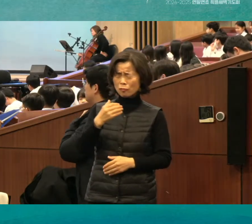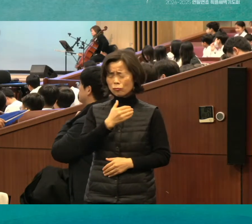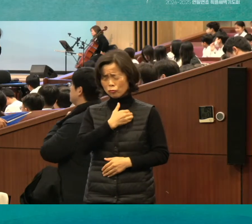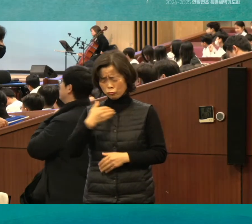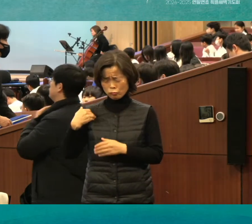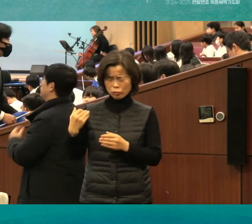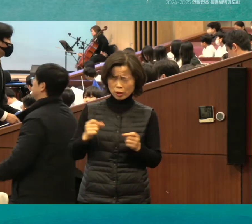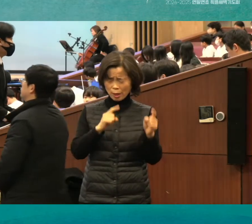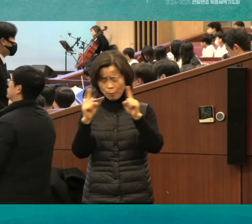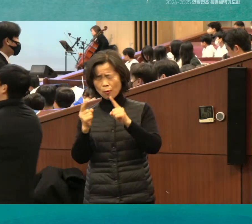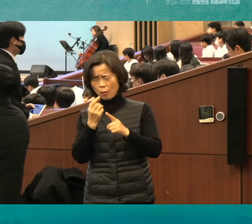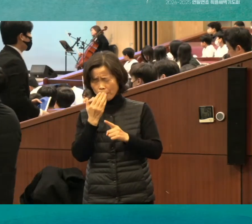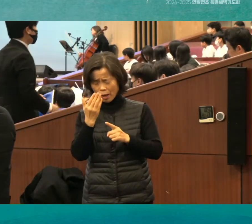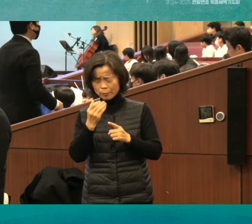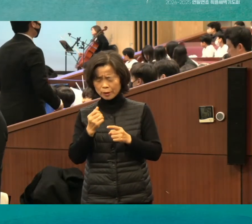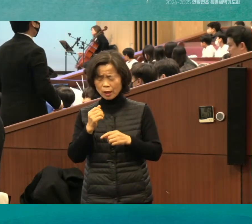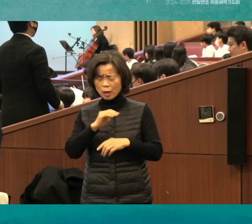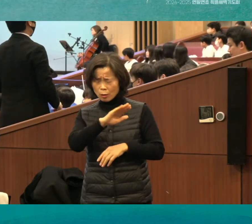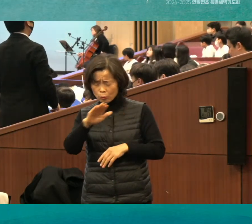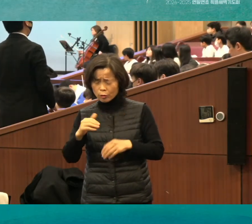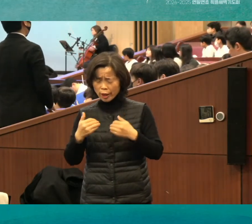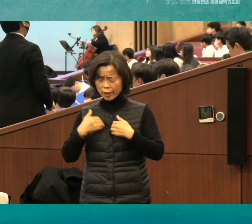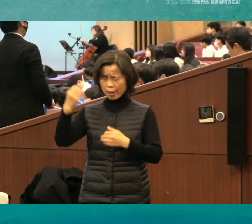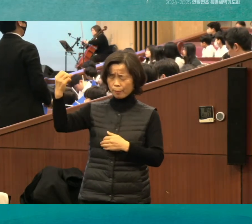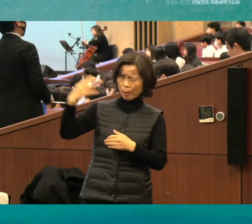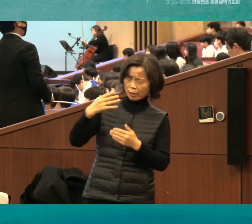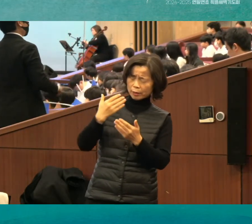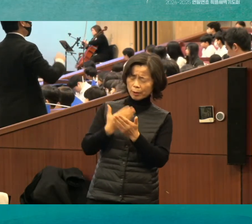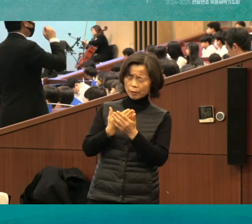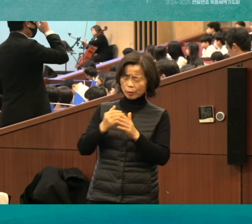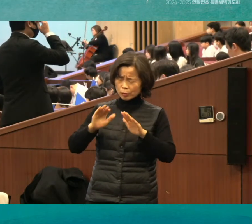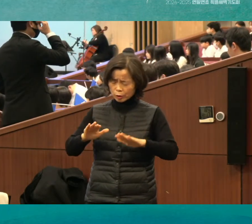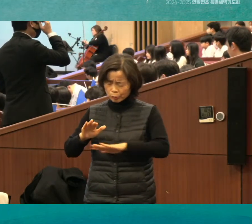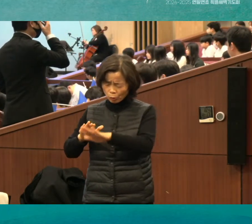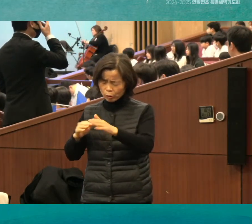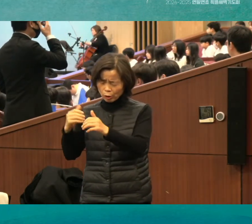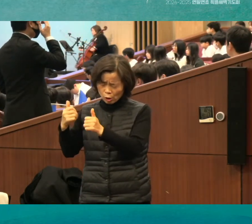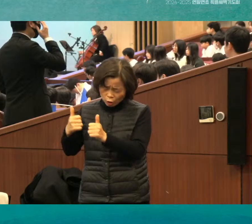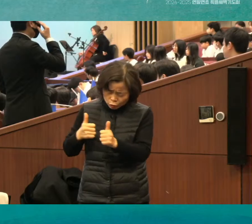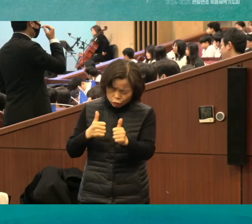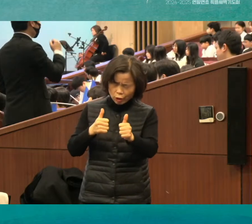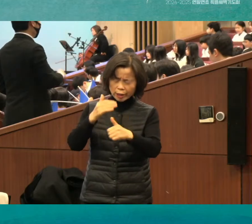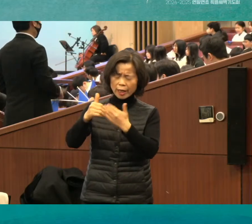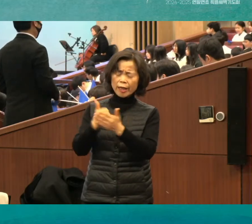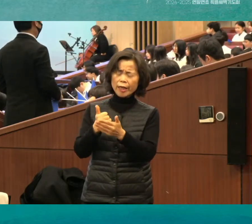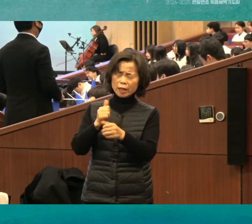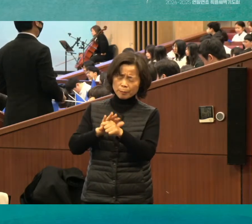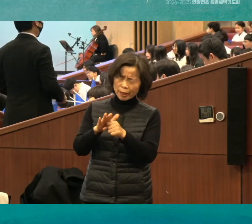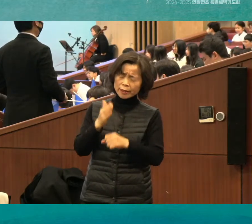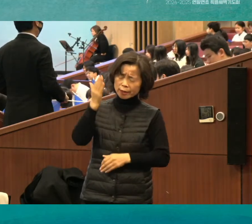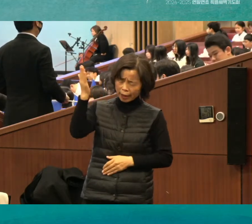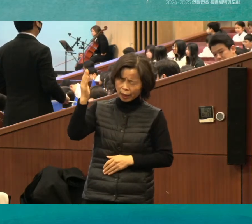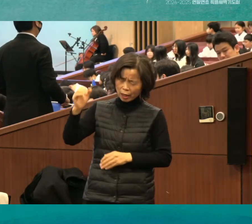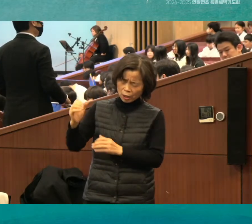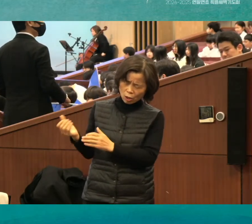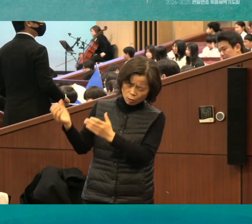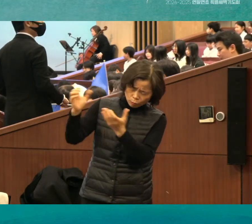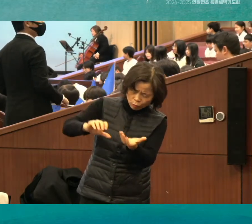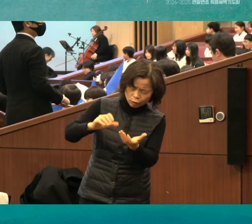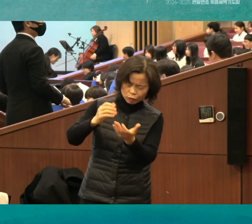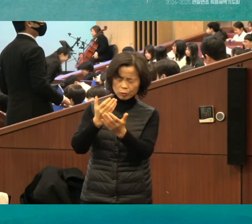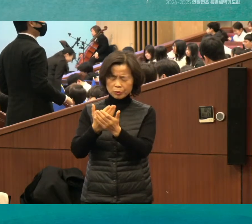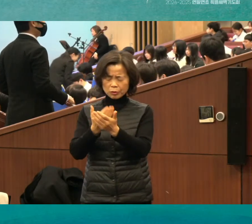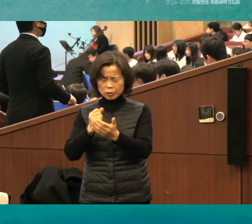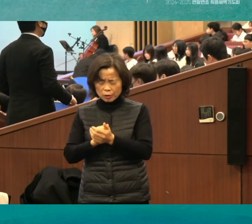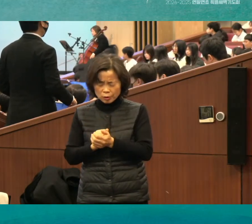한 말씀 허락하여 주시옵소서. 지금도 우리를 추격하시는 하나님의 사랑이 오늘 이 새벽 우리 가운데 부어지게 하여